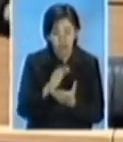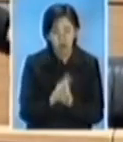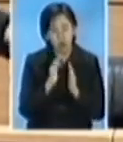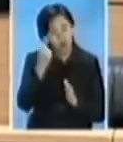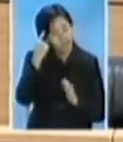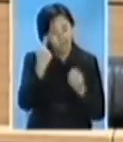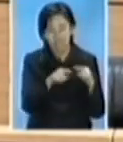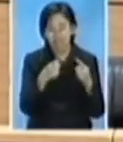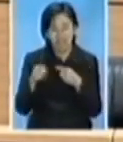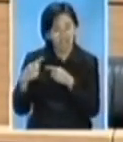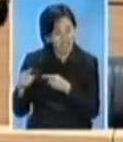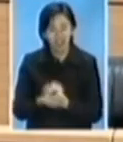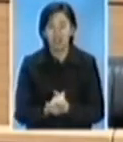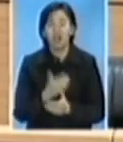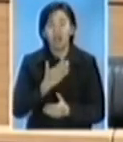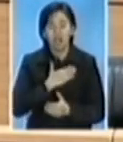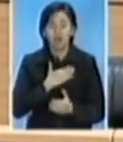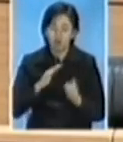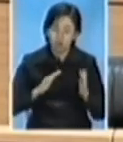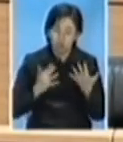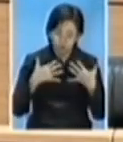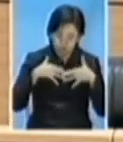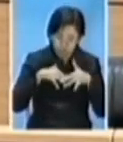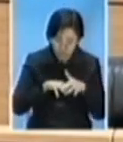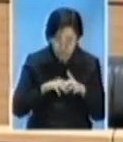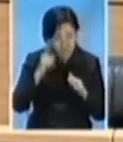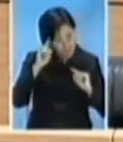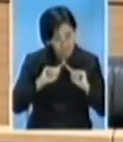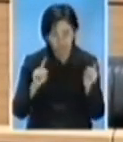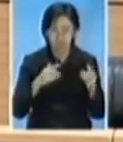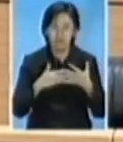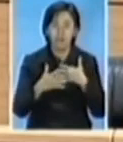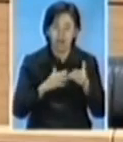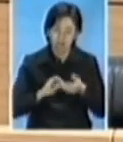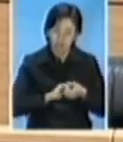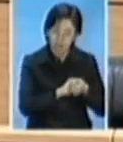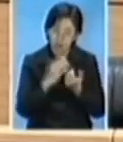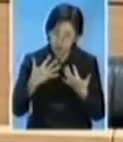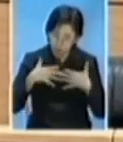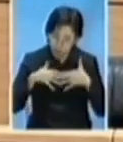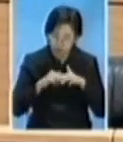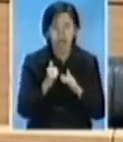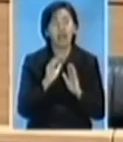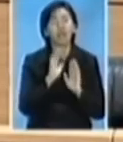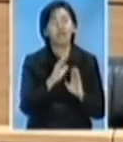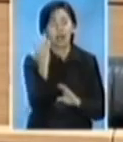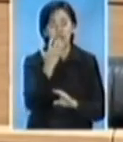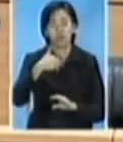คิดมันเกิดขึ้นอย่างชัดเจนเราต้องอยู่ร่วมกันบนพื้นฐานความแตกต่างกันตรงนี้ฝากท่านไว้ในรายการนี้ด้ว